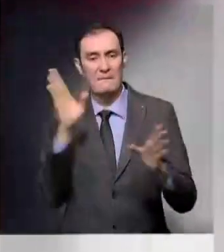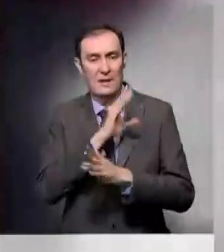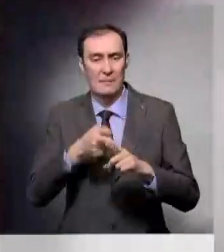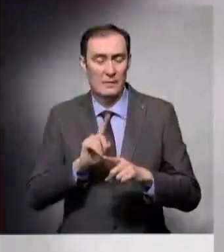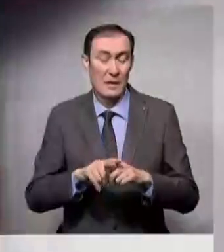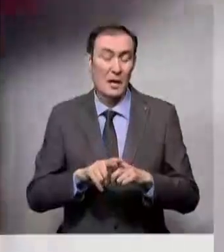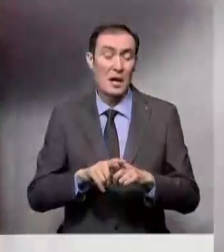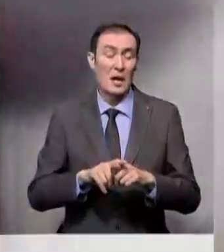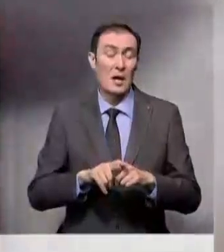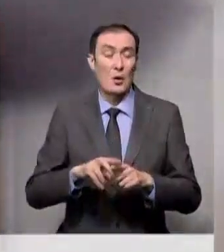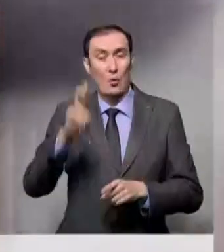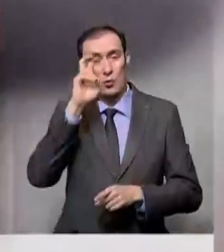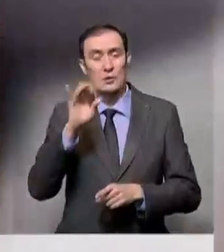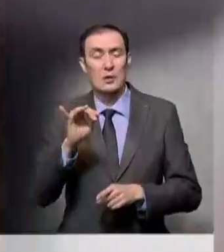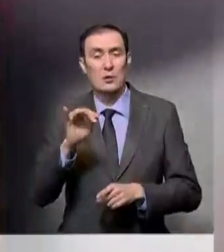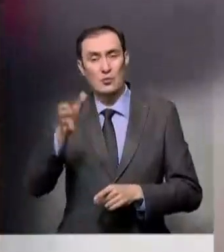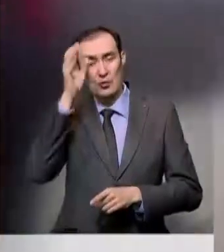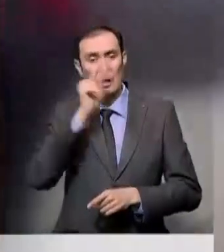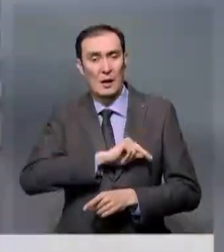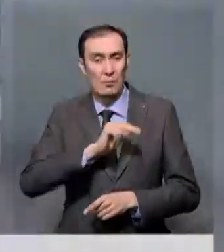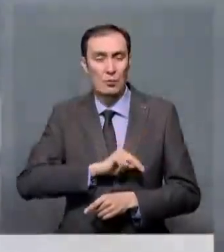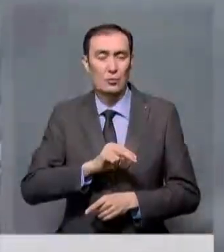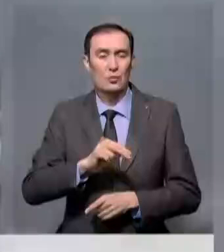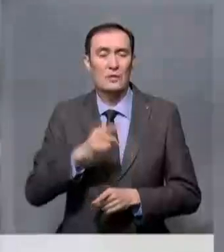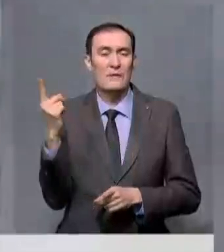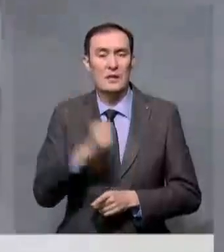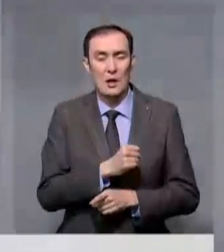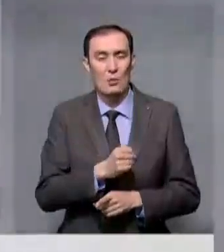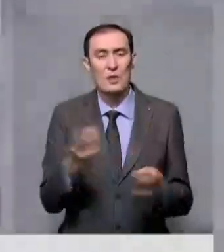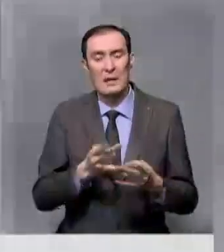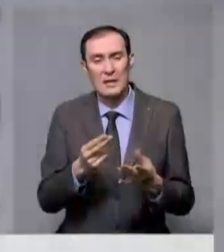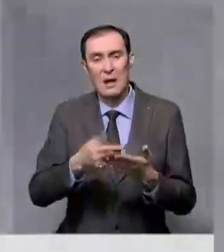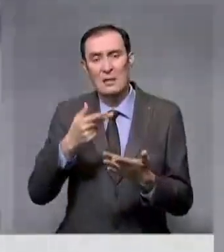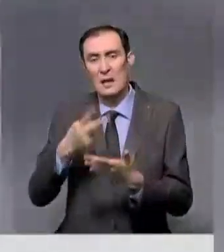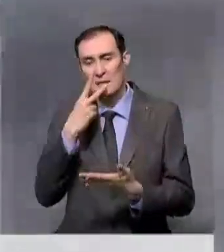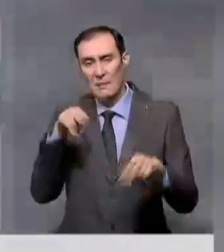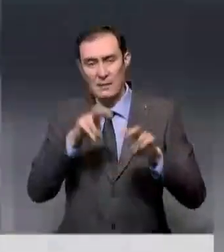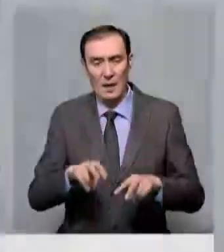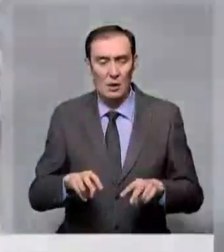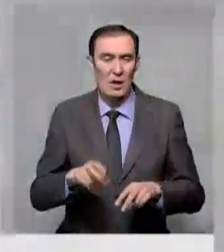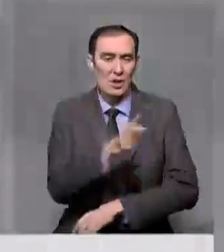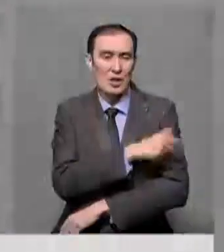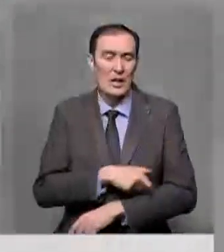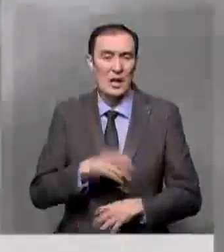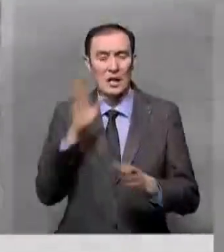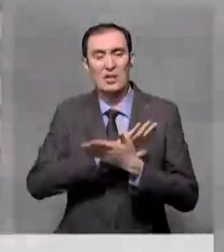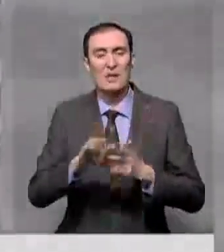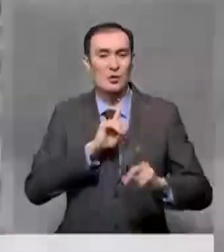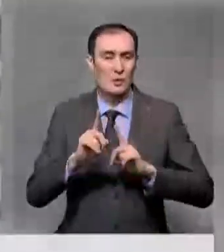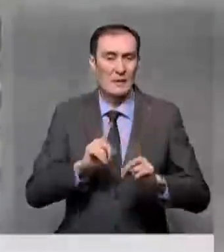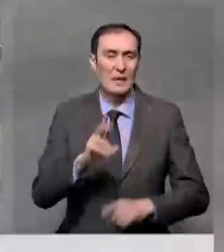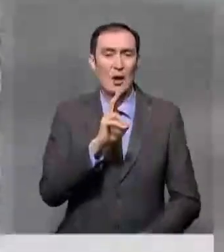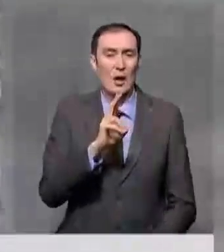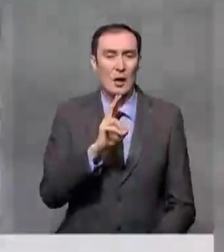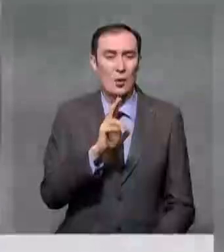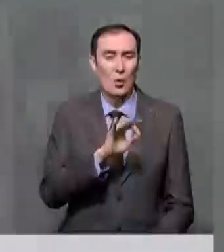Представители госорганов и ученые работают в Тупкараганском районе уже неделю. Взяты все необходимые анализы. Член регионального экологического совета